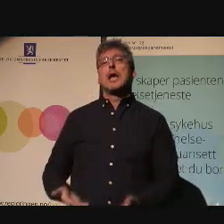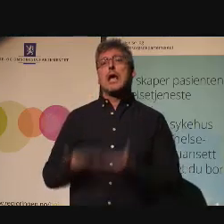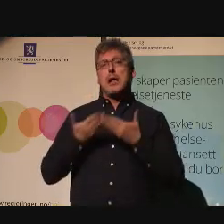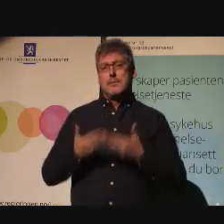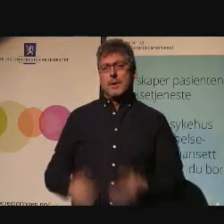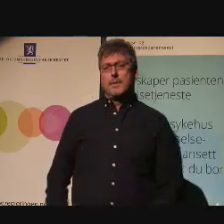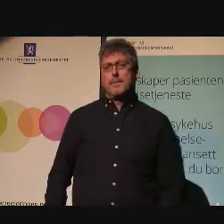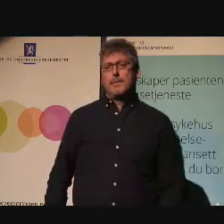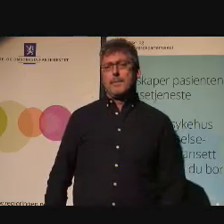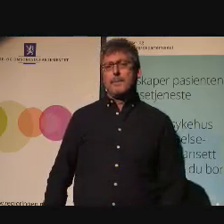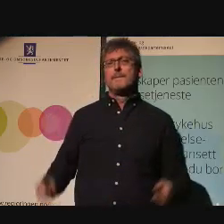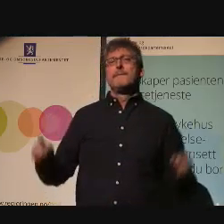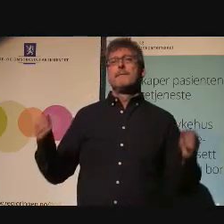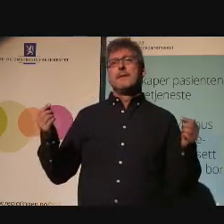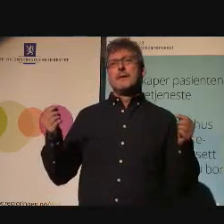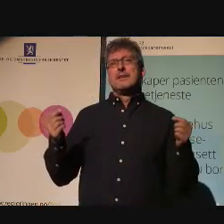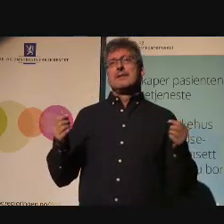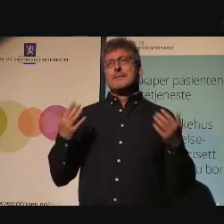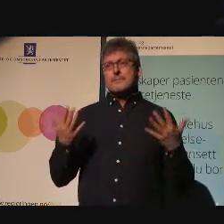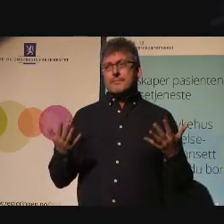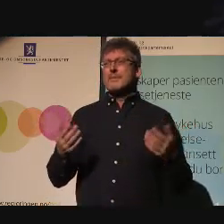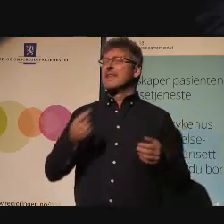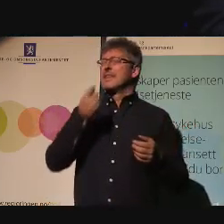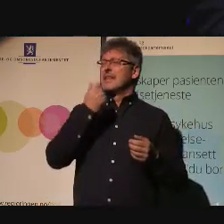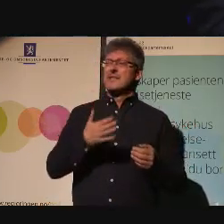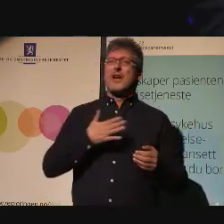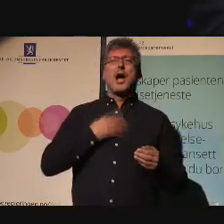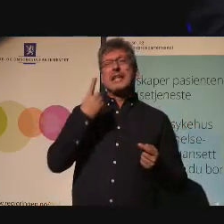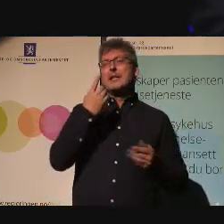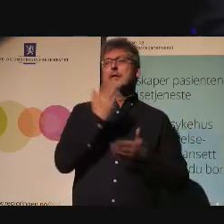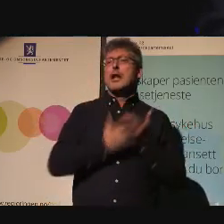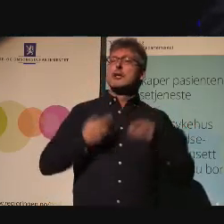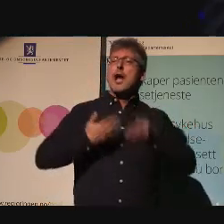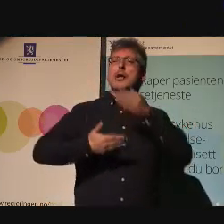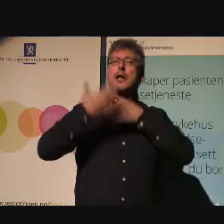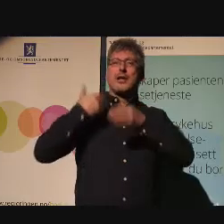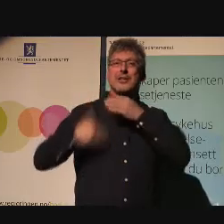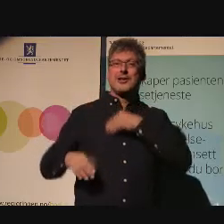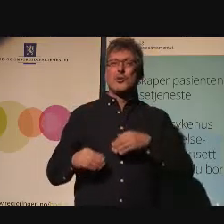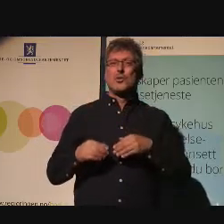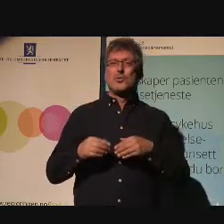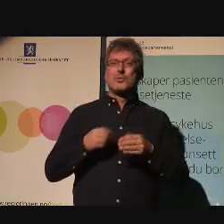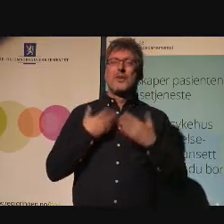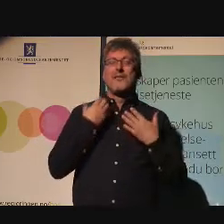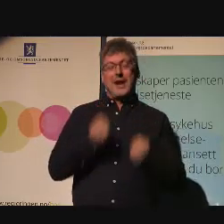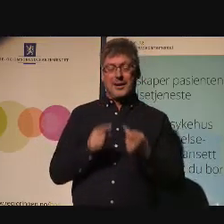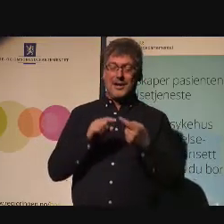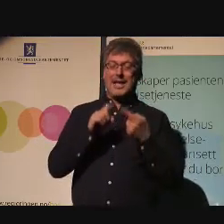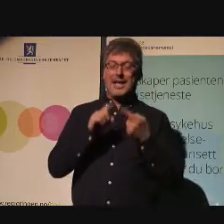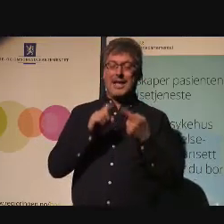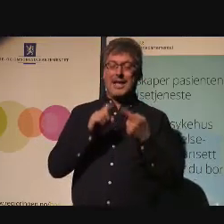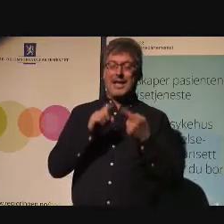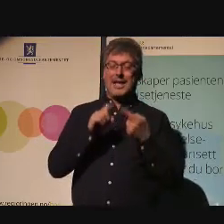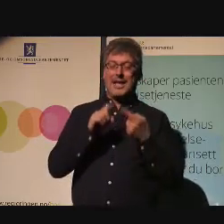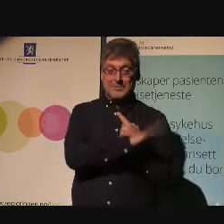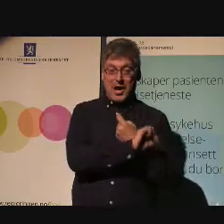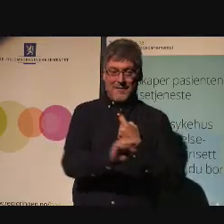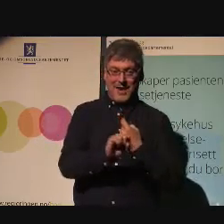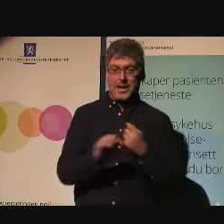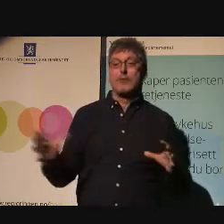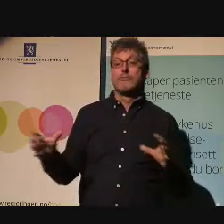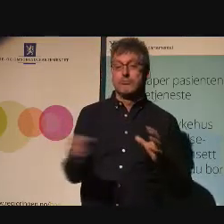Men at vi har hatt en nærmest tradisjon som går ut på, punkt 1, at hvis barnet tatt vare på barnevernet,